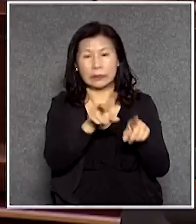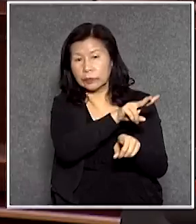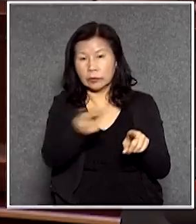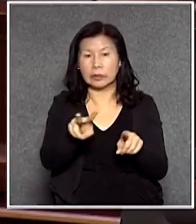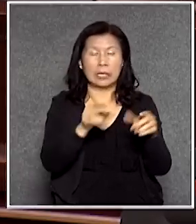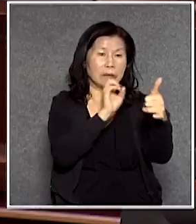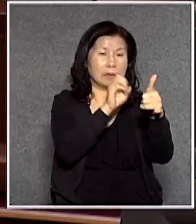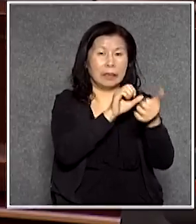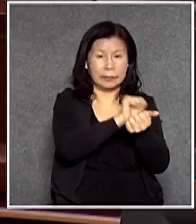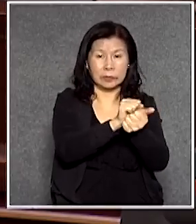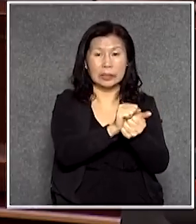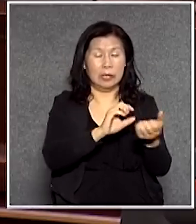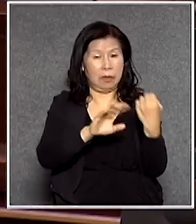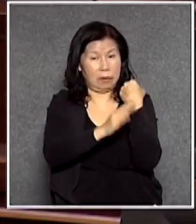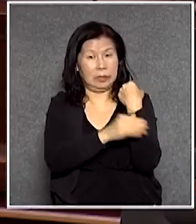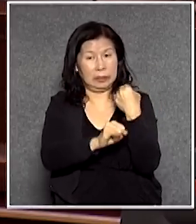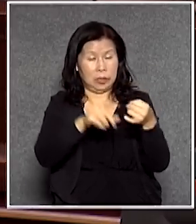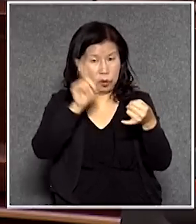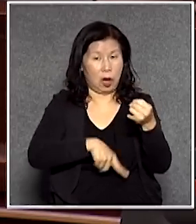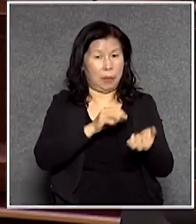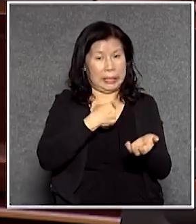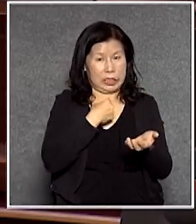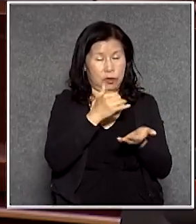查，犯法者必定會懲之於法。